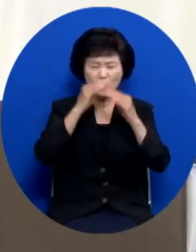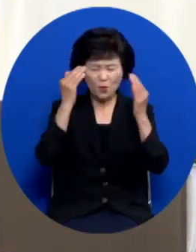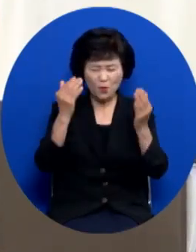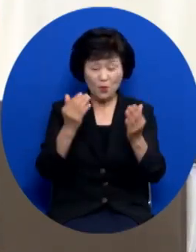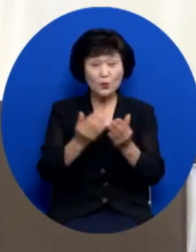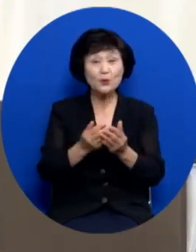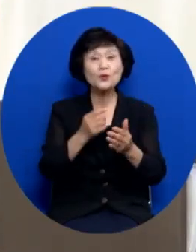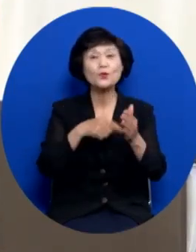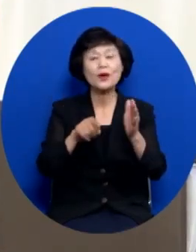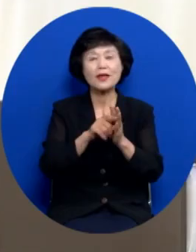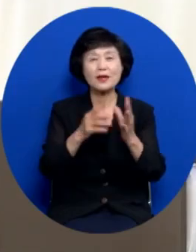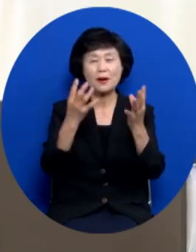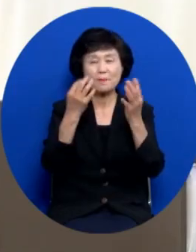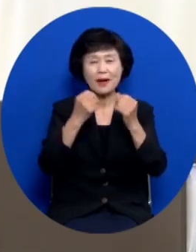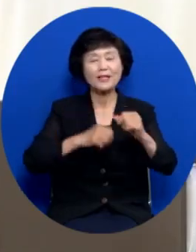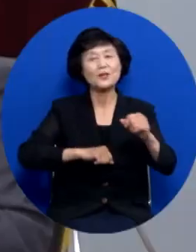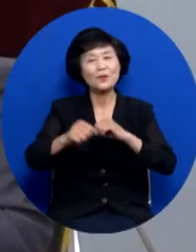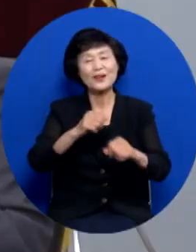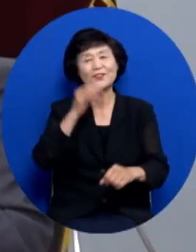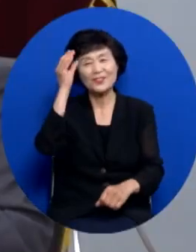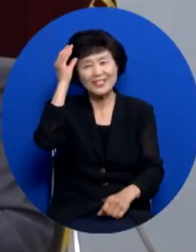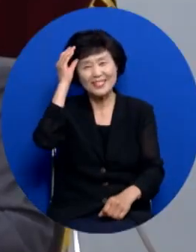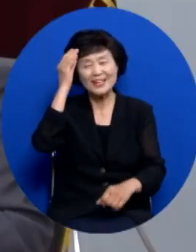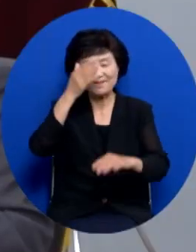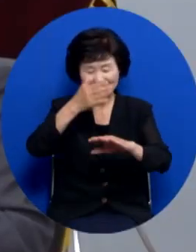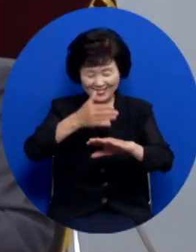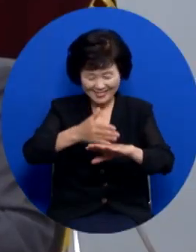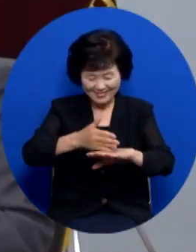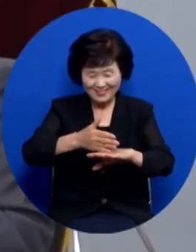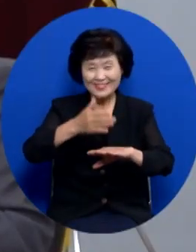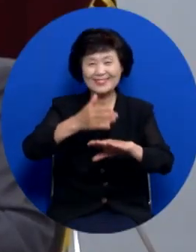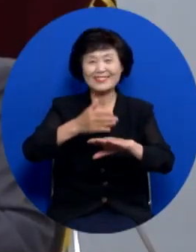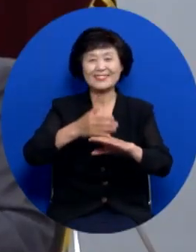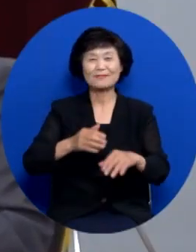위해서 앞으로 많은 활동이 있으시길 기대하겠습니다. 예, 감사합니다. 감사합니다. 네, 고맙습니다. 네.